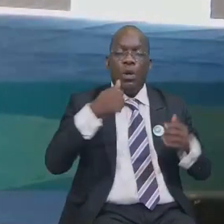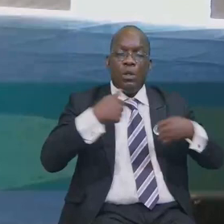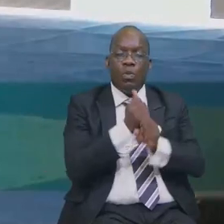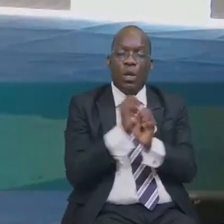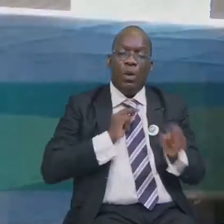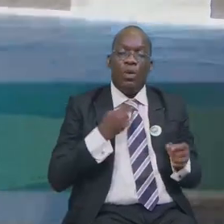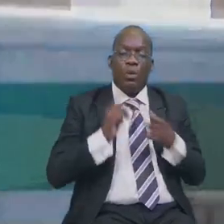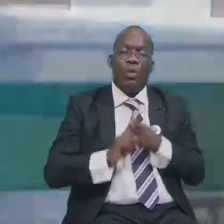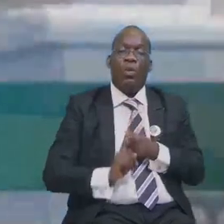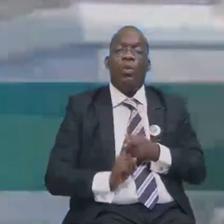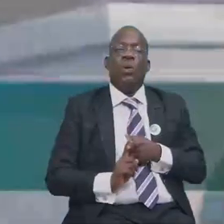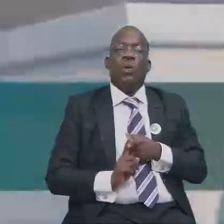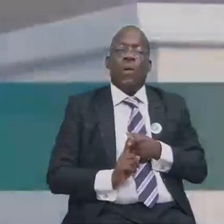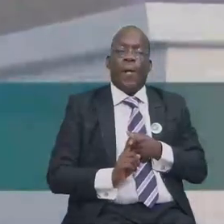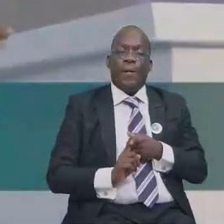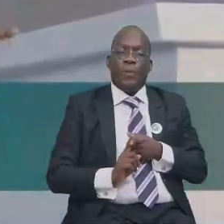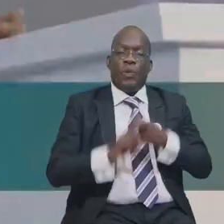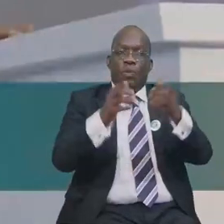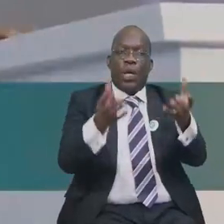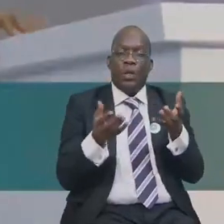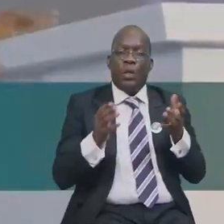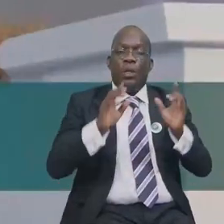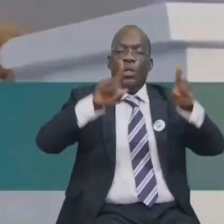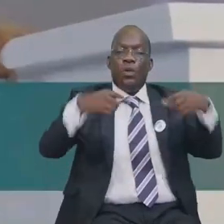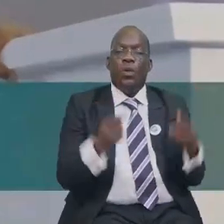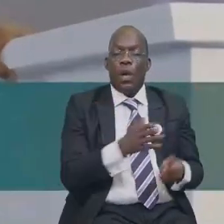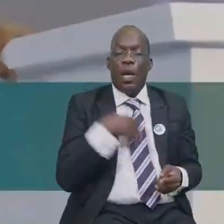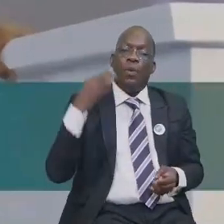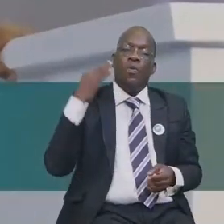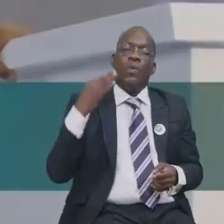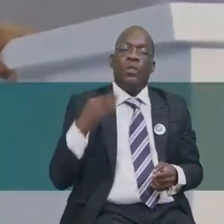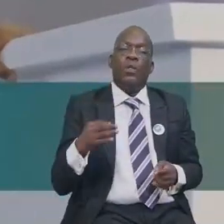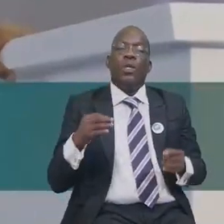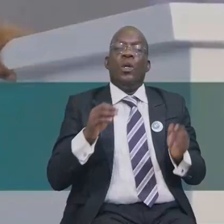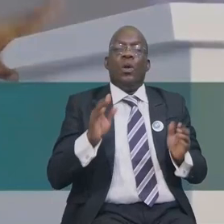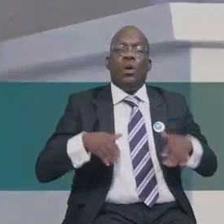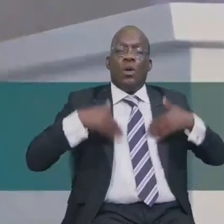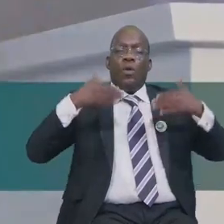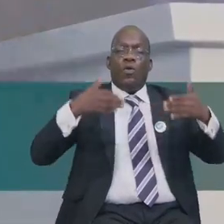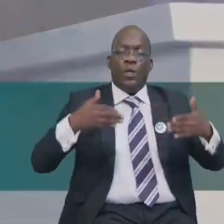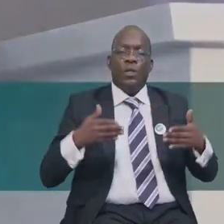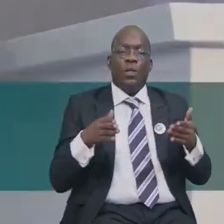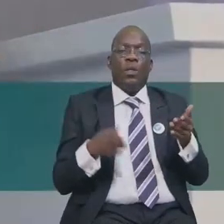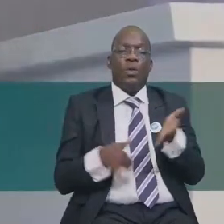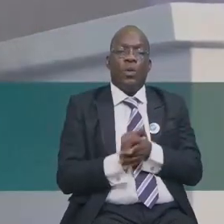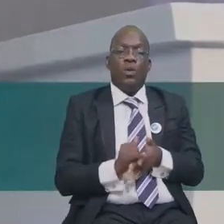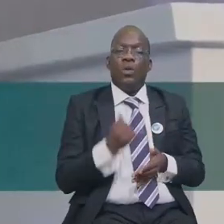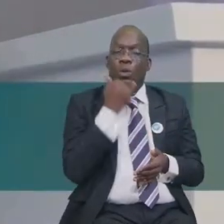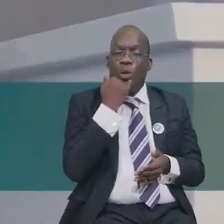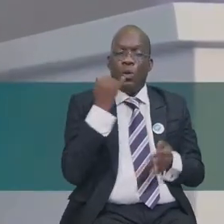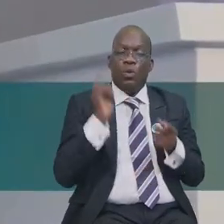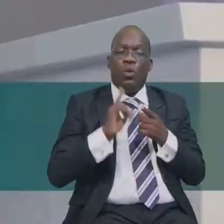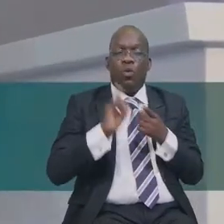avec passion pour faire ce que Dieu nous appelle à faire. Confesser ses fautes, ses péchés les uns aux autres. Et quand